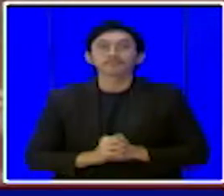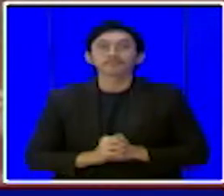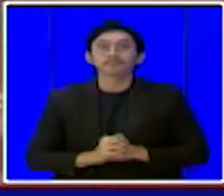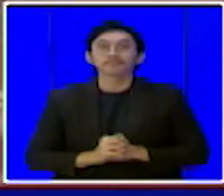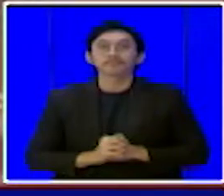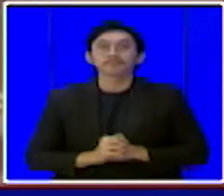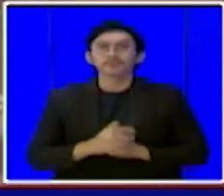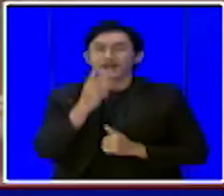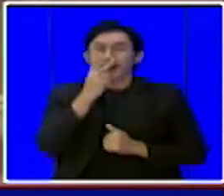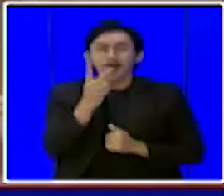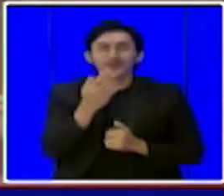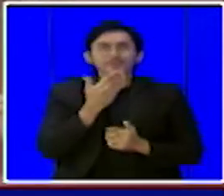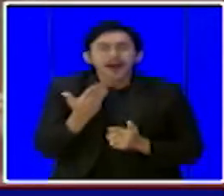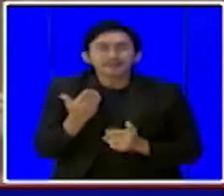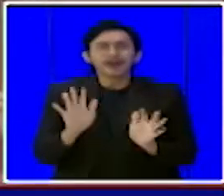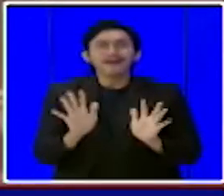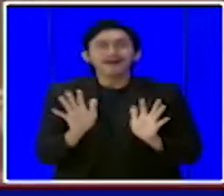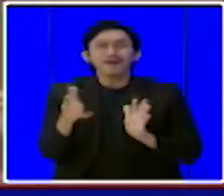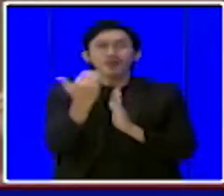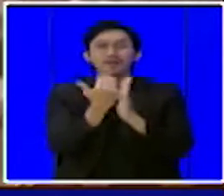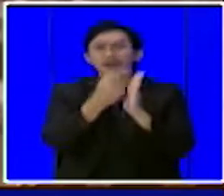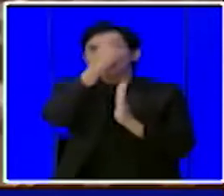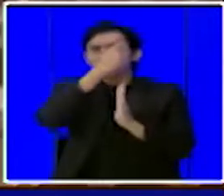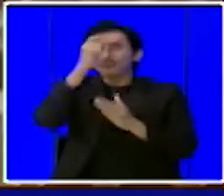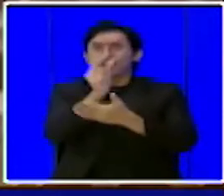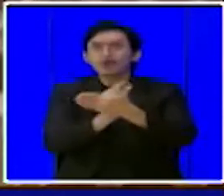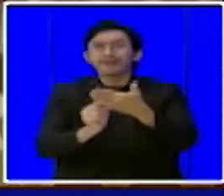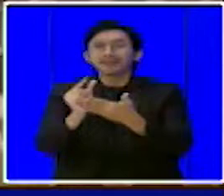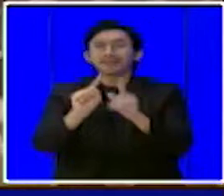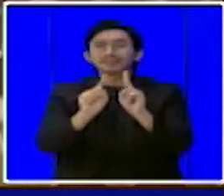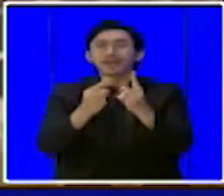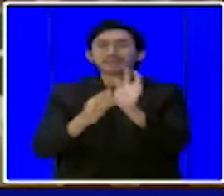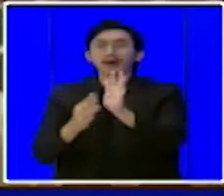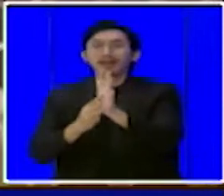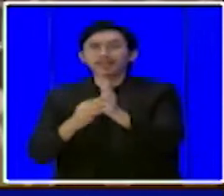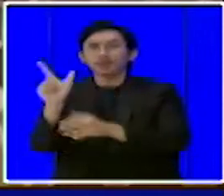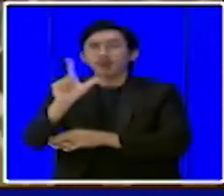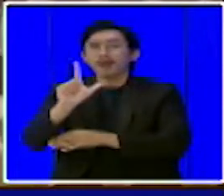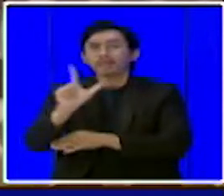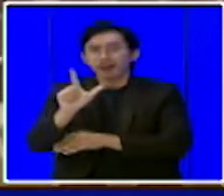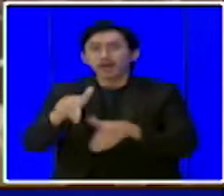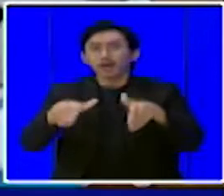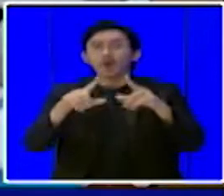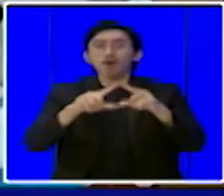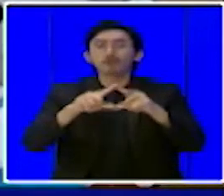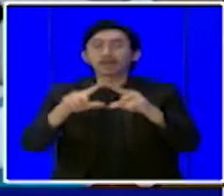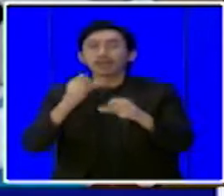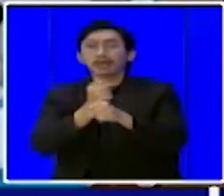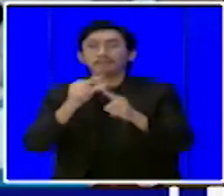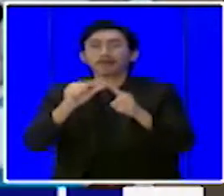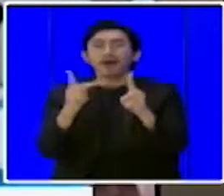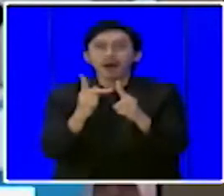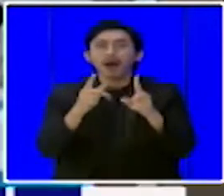Tidak seperti biasa, acara wisuda Universitas 11 Maret Surakarta di Gedung Auditorium GPH Haryo Mataram tidak